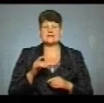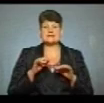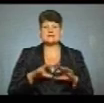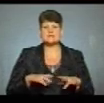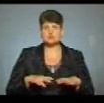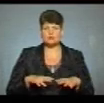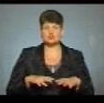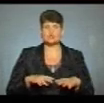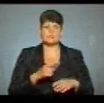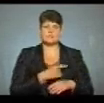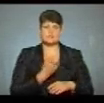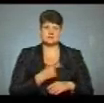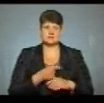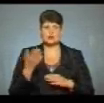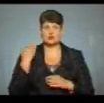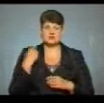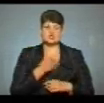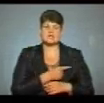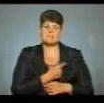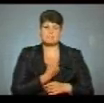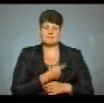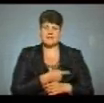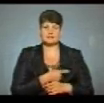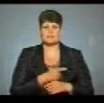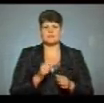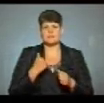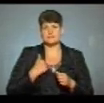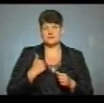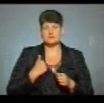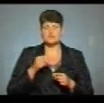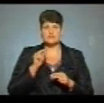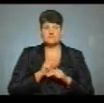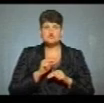колишній парамедик Української добровольчої армії. Вона навчає дівчат, як